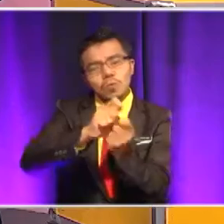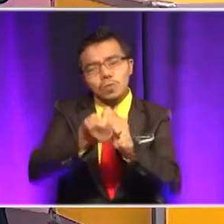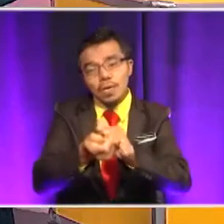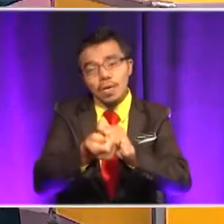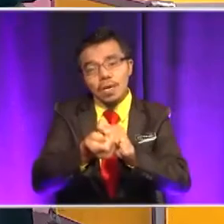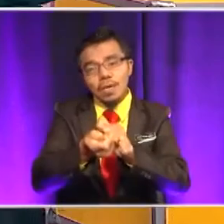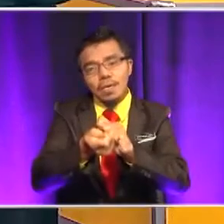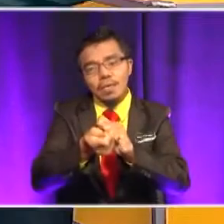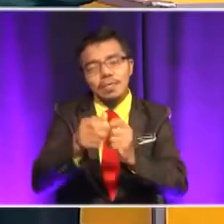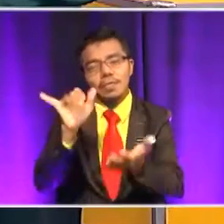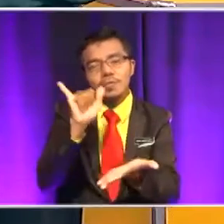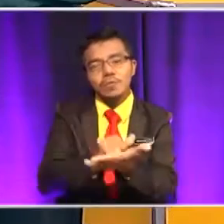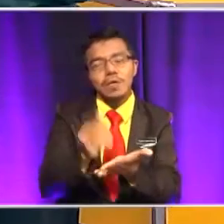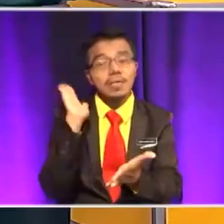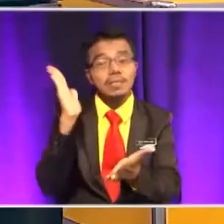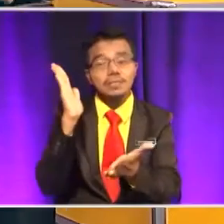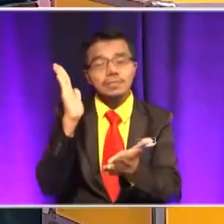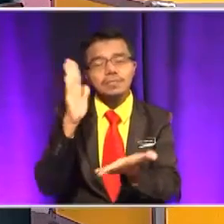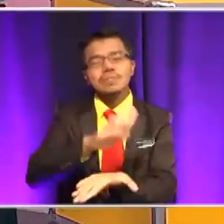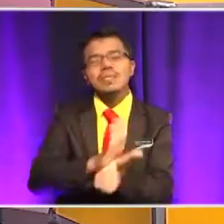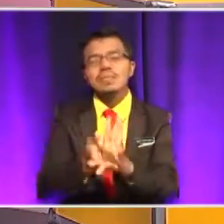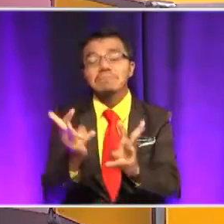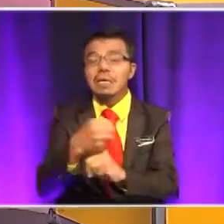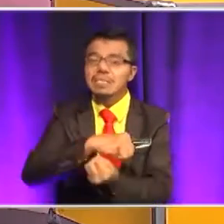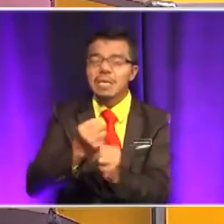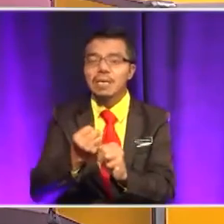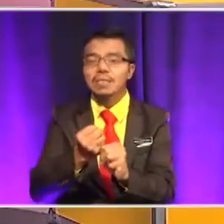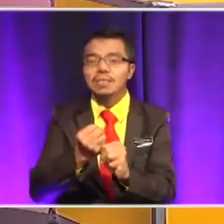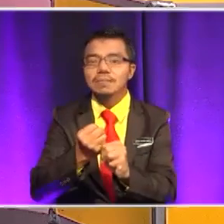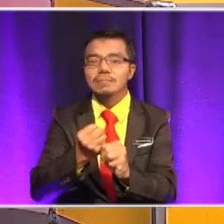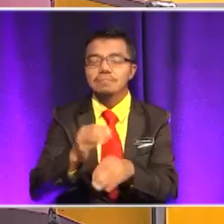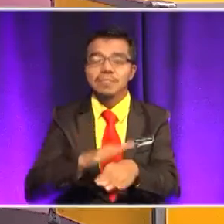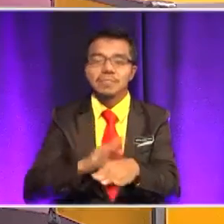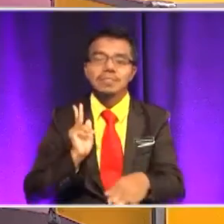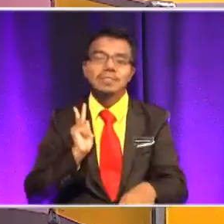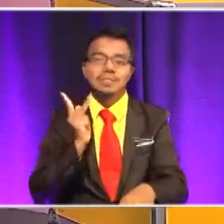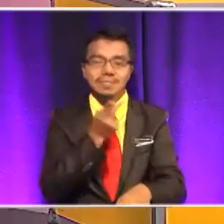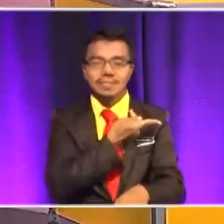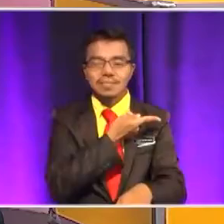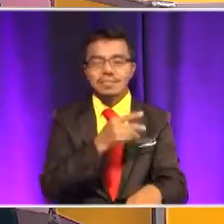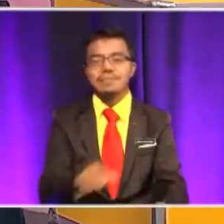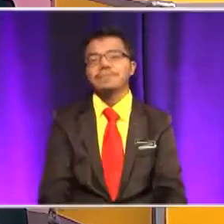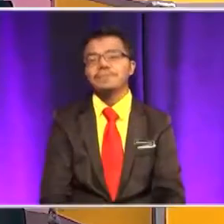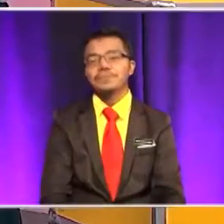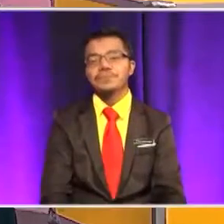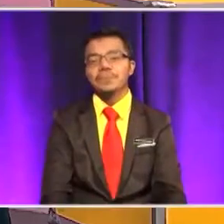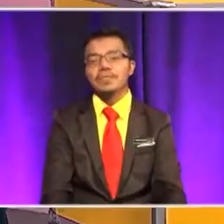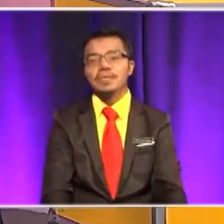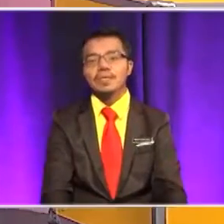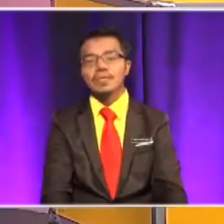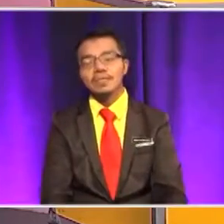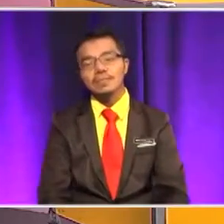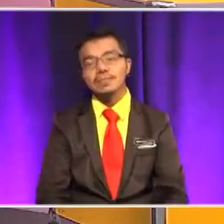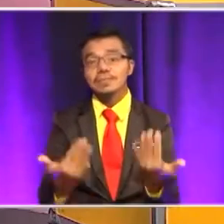sebagai event oke itu yang pertama Oke yang kedua kalau kita lihat daripada sudut perkembangan teknologi maka saya catat tadi teknologi